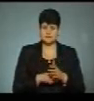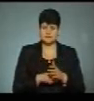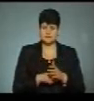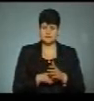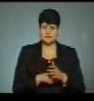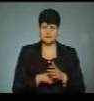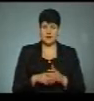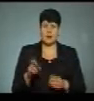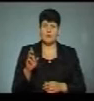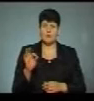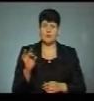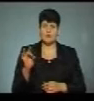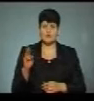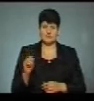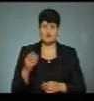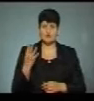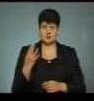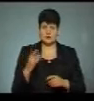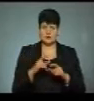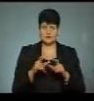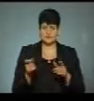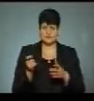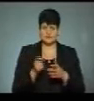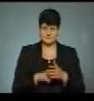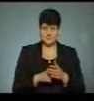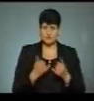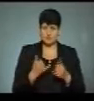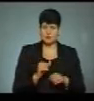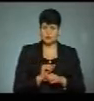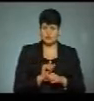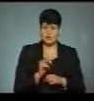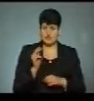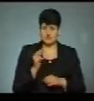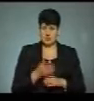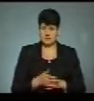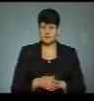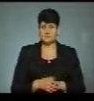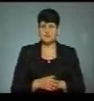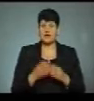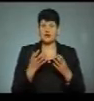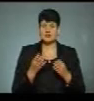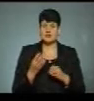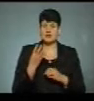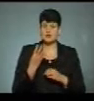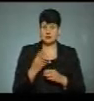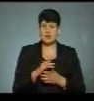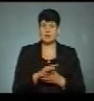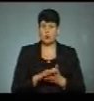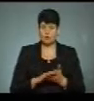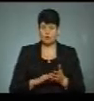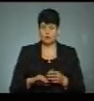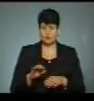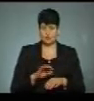Також в Борщівському районі 4 заклади освіти сьогодні призупинили навчання, але ще 4 продовжують